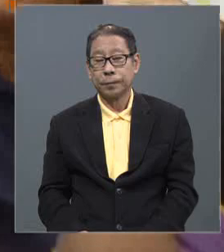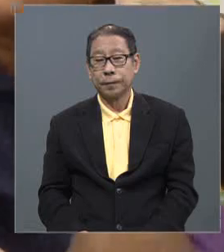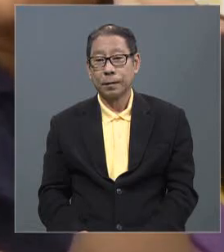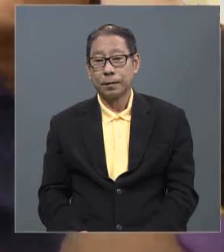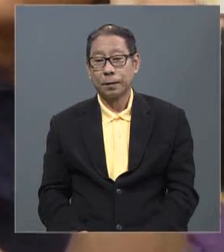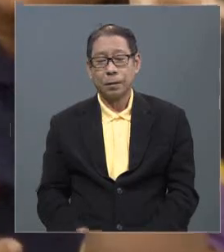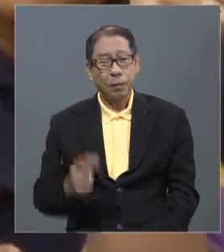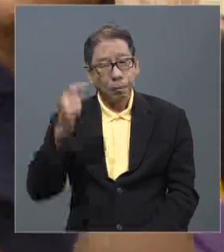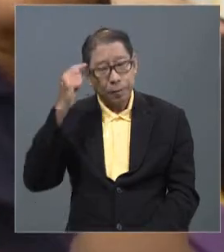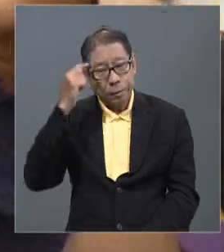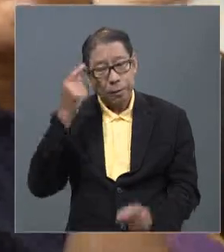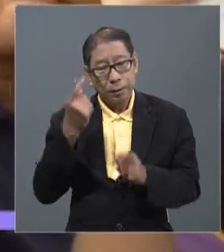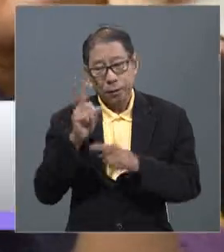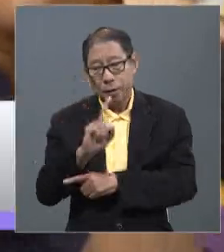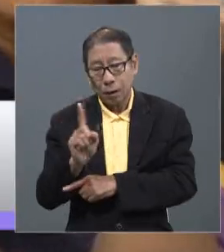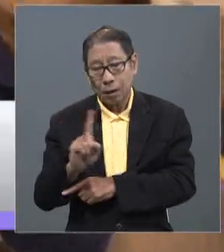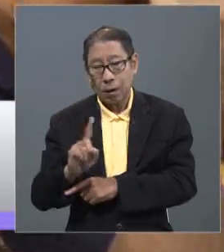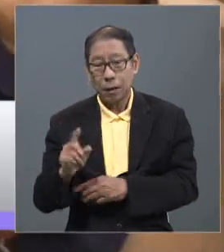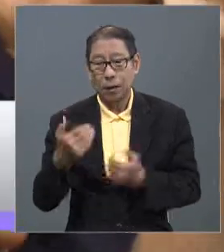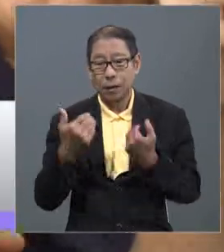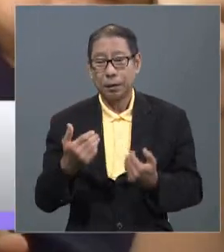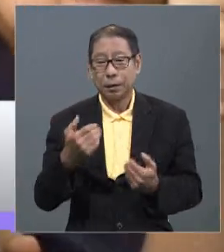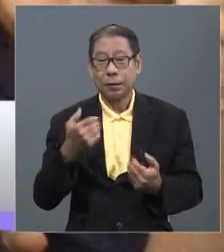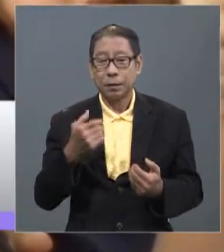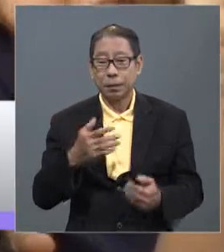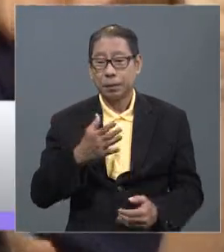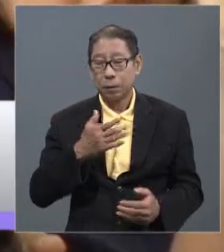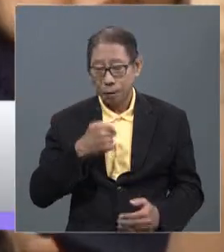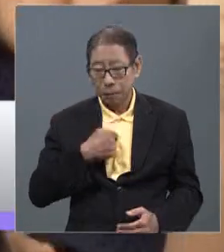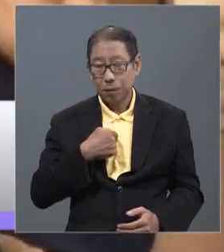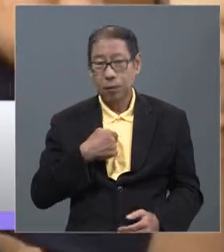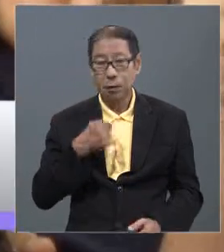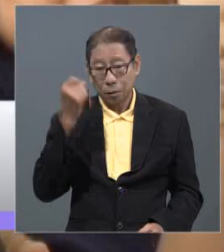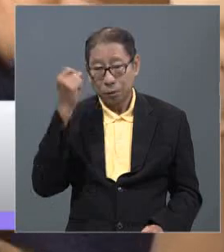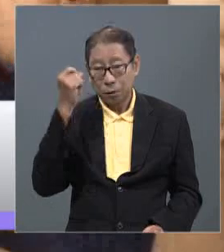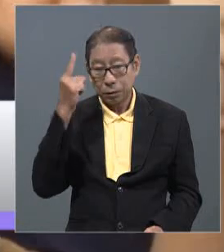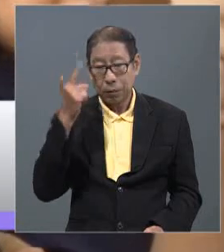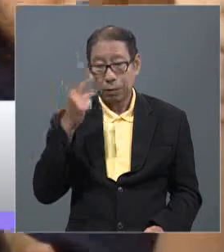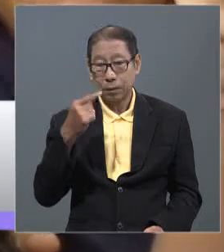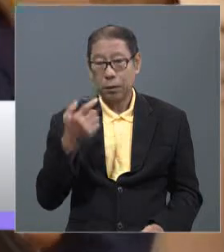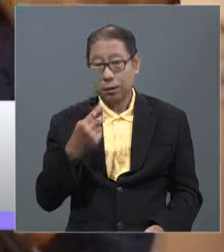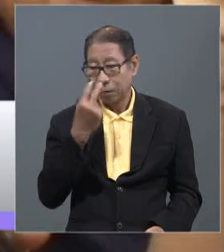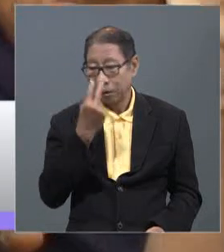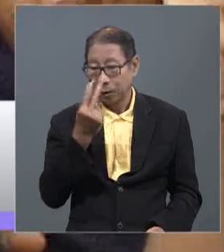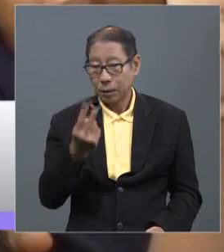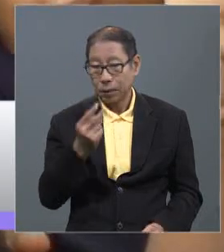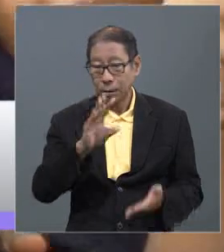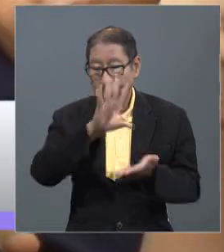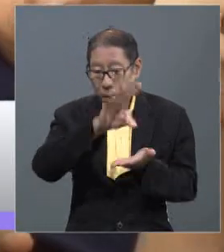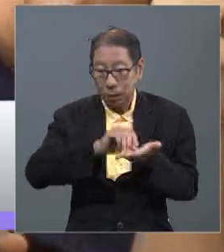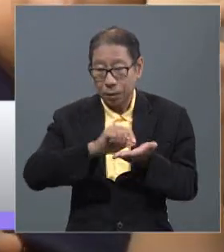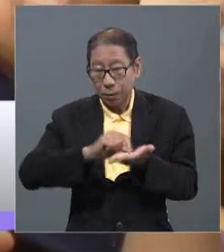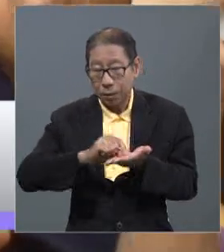ความเห็นใดๆที่เป็นข้อผูกพันทางกฎหมายหน่วยย่อมถูกปฏิบัตินะครับแต่ข้อสังเกตเราก็รับไว้ครับแล้วก็มาดู